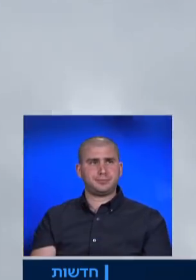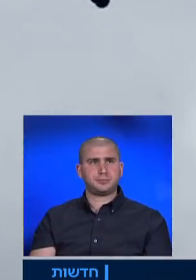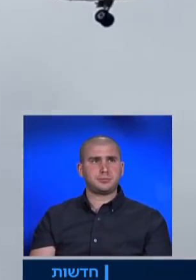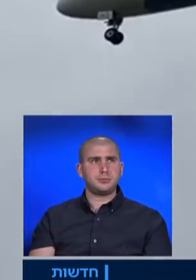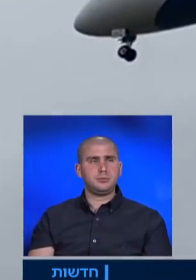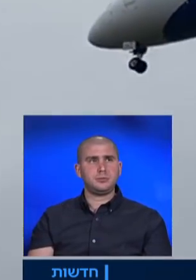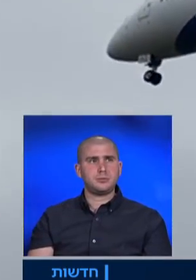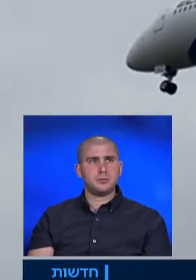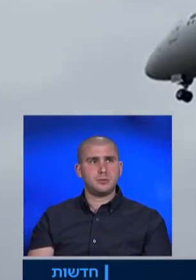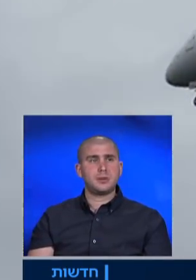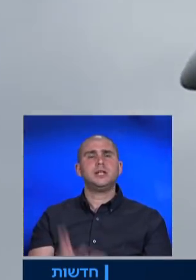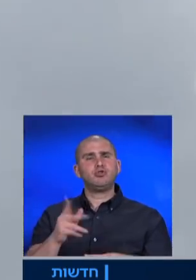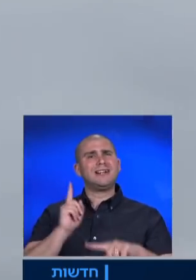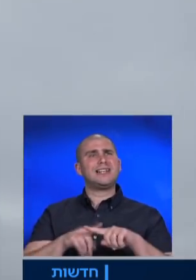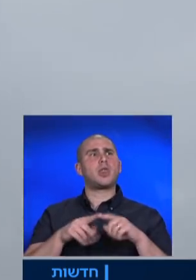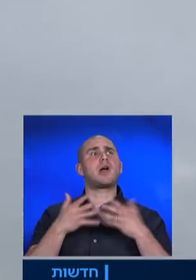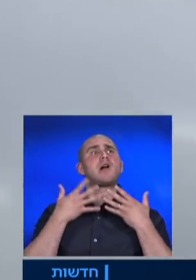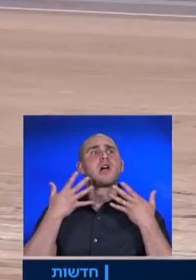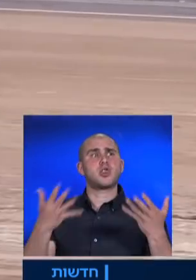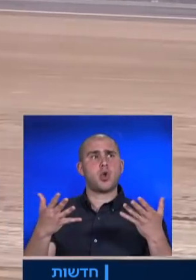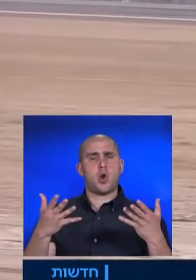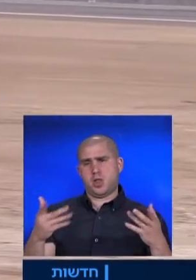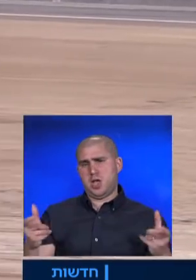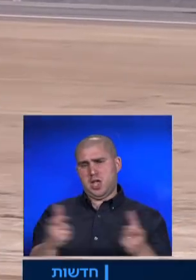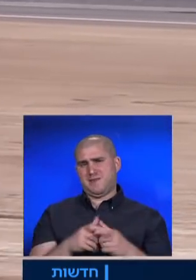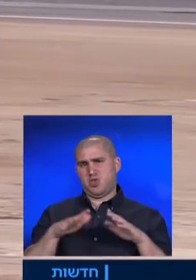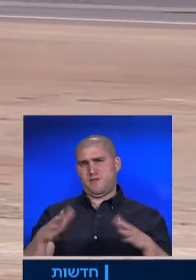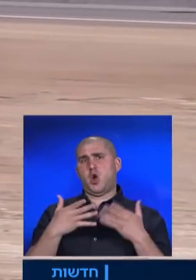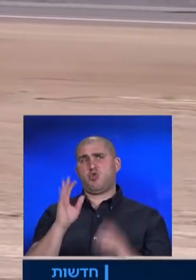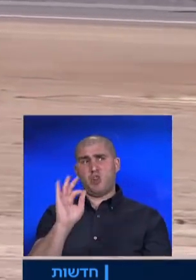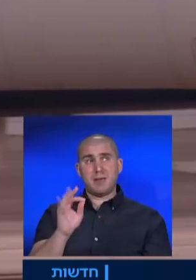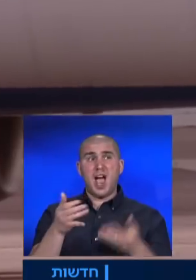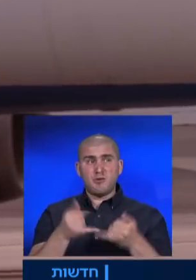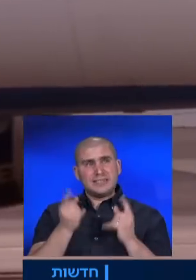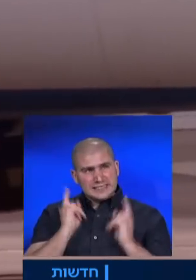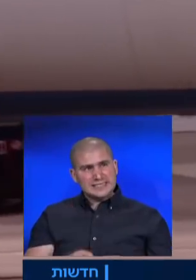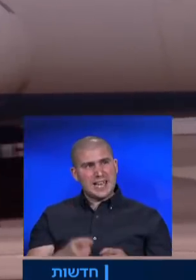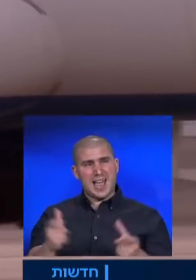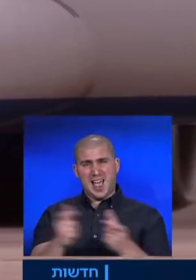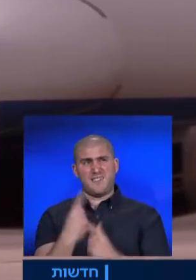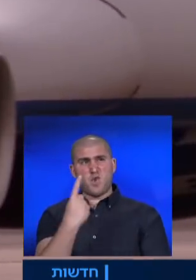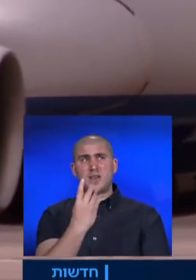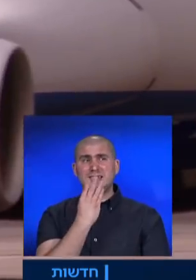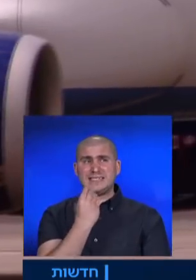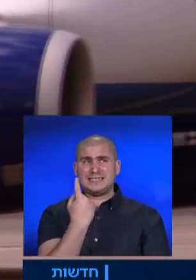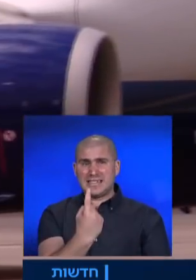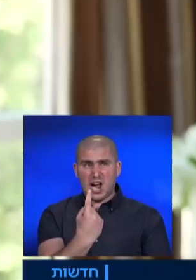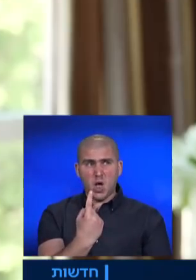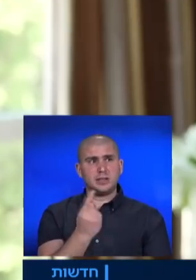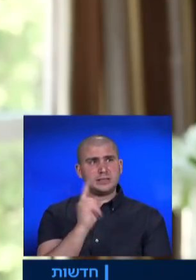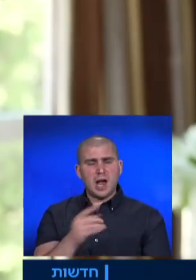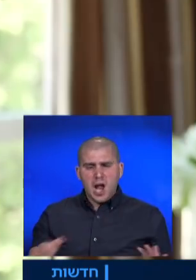יש יתרון עצום לגודל של חברות תעופה. עכשיו צריך לקחת את החברות האלה הישראליות, לחבר אותן